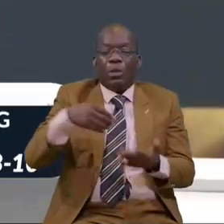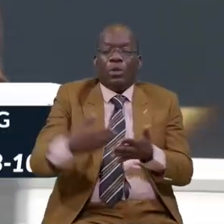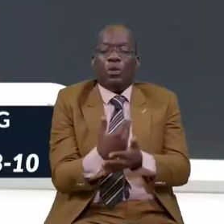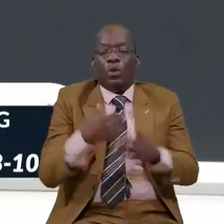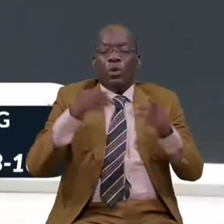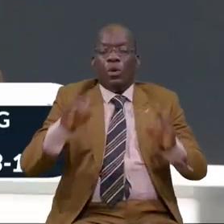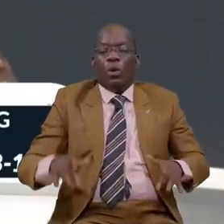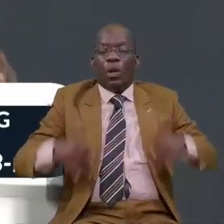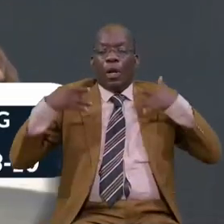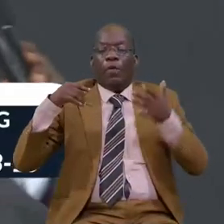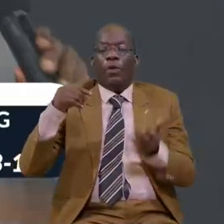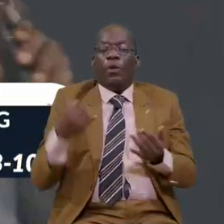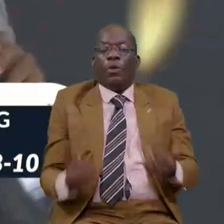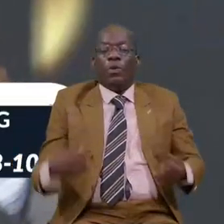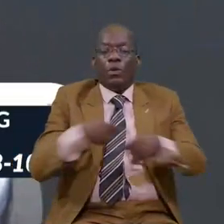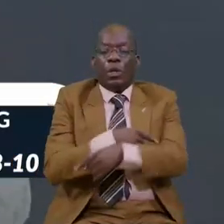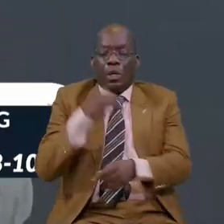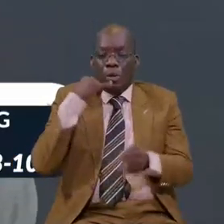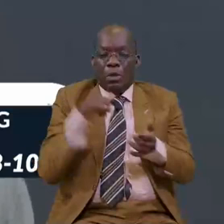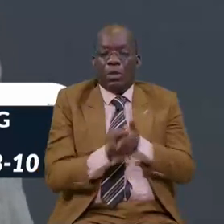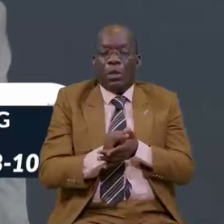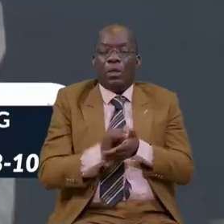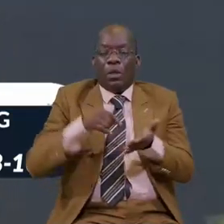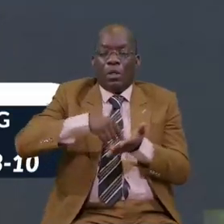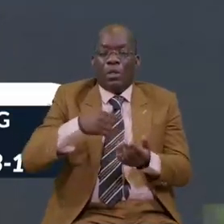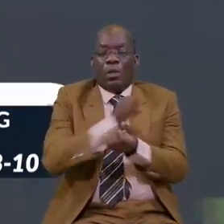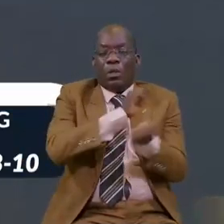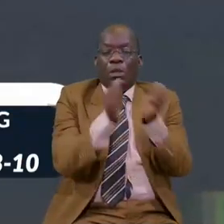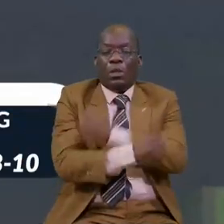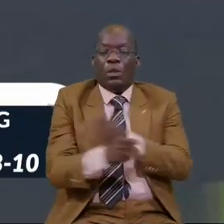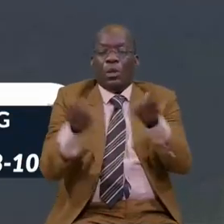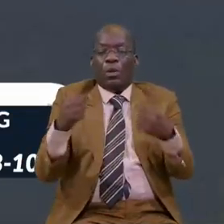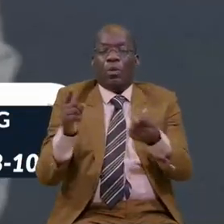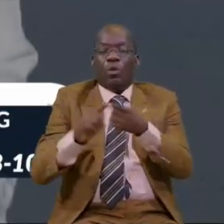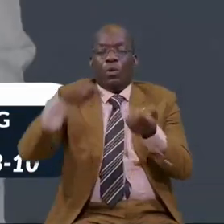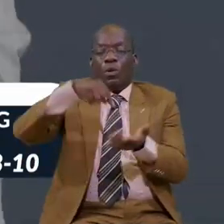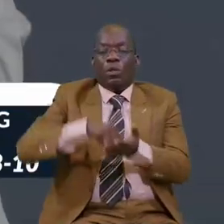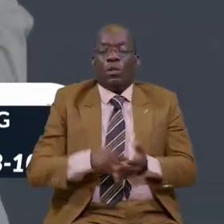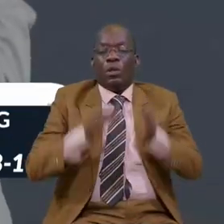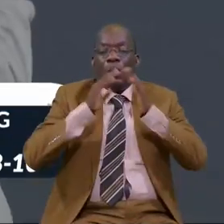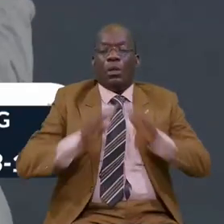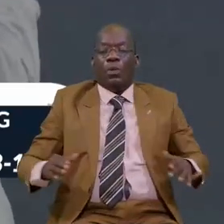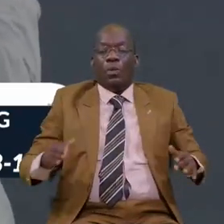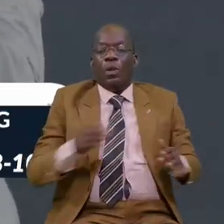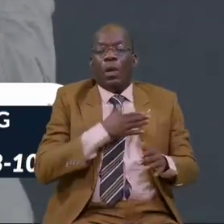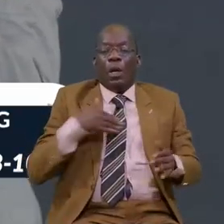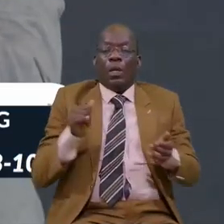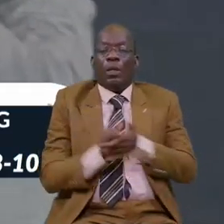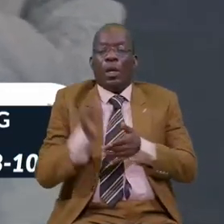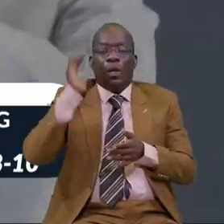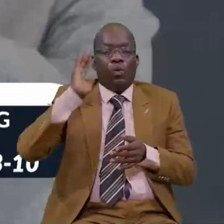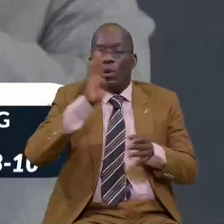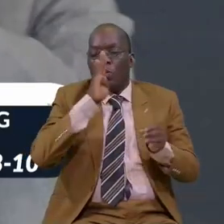est entré aujourd'hui. Cette nouvelle vie, aujourd'hui, cette transformation est entrée